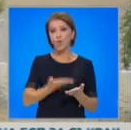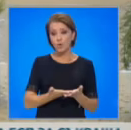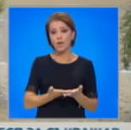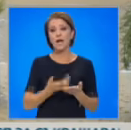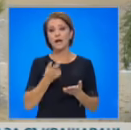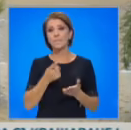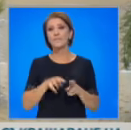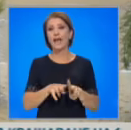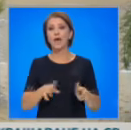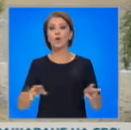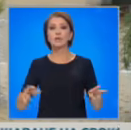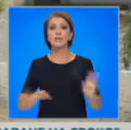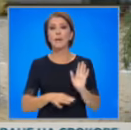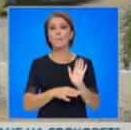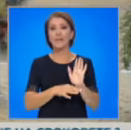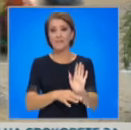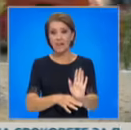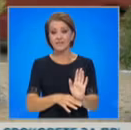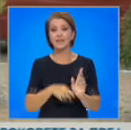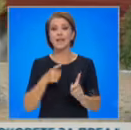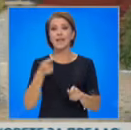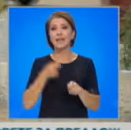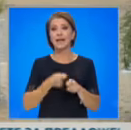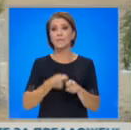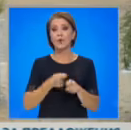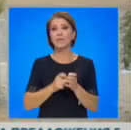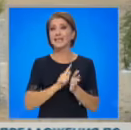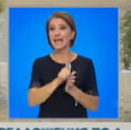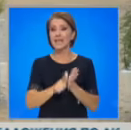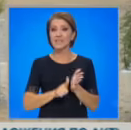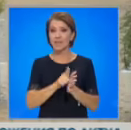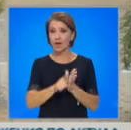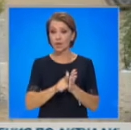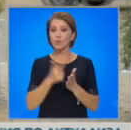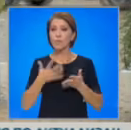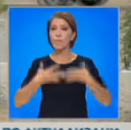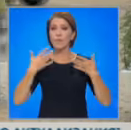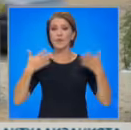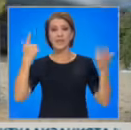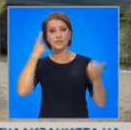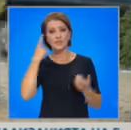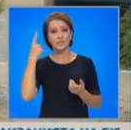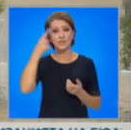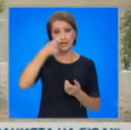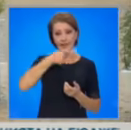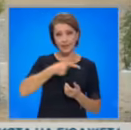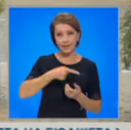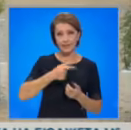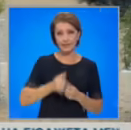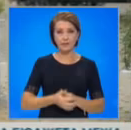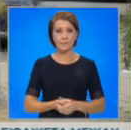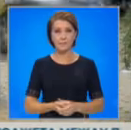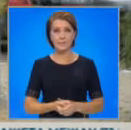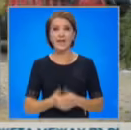на празничните почивни дни да свикат комисията по бюджет и финанси в събота и народно събрание следващия